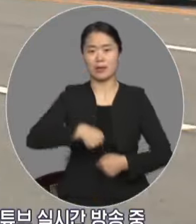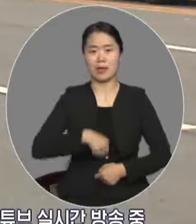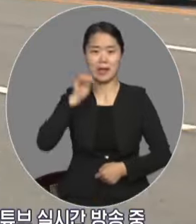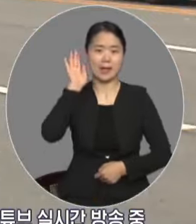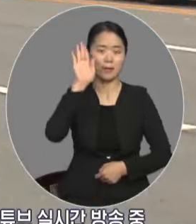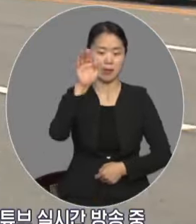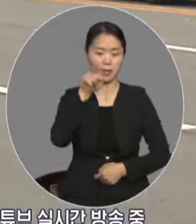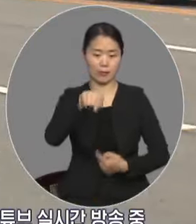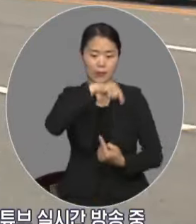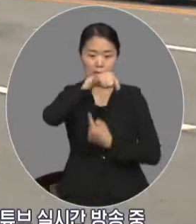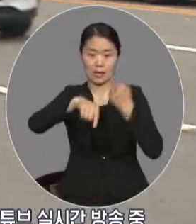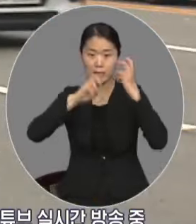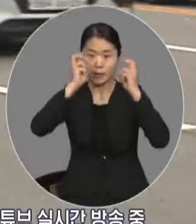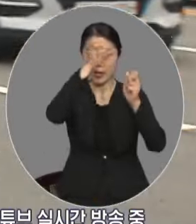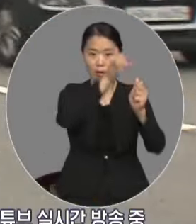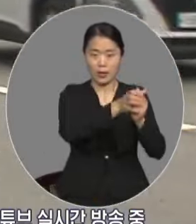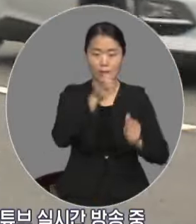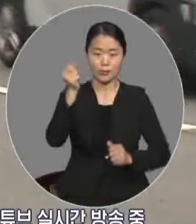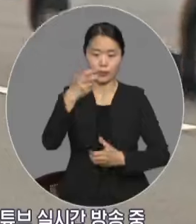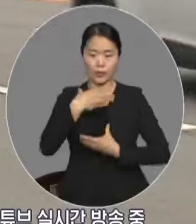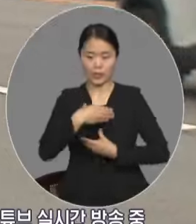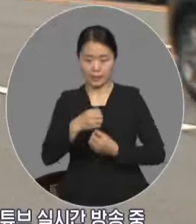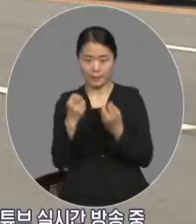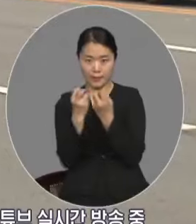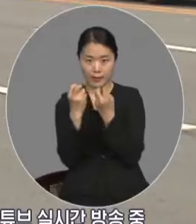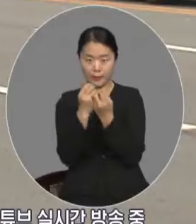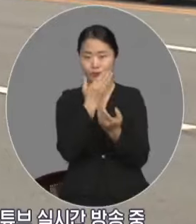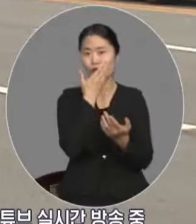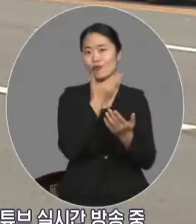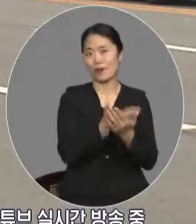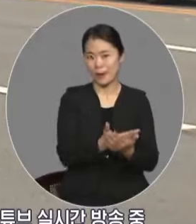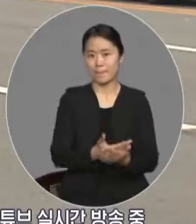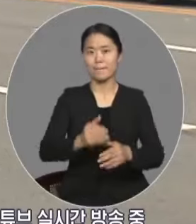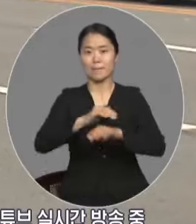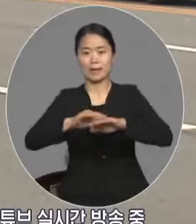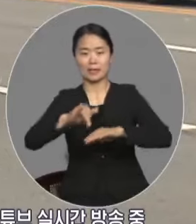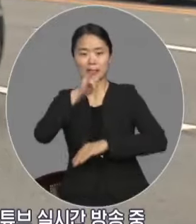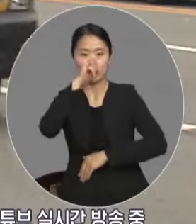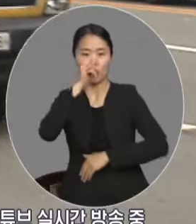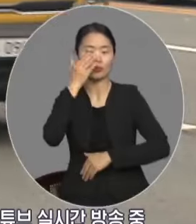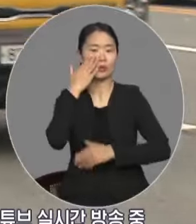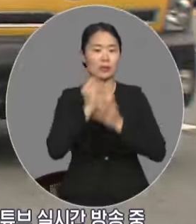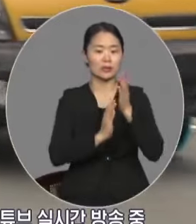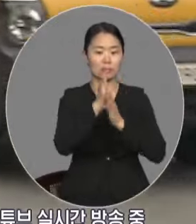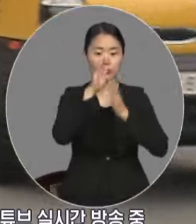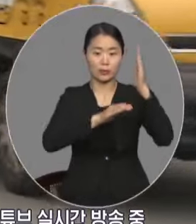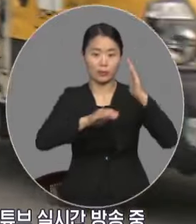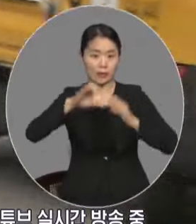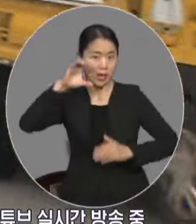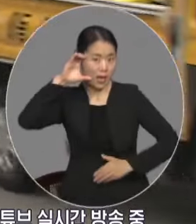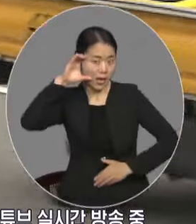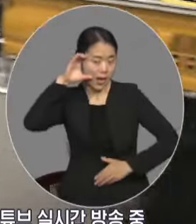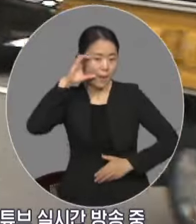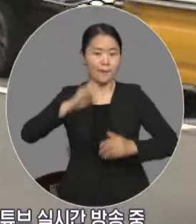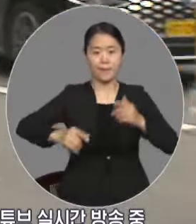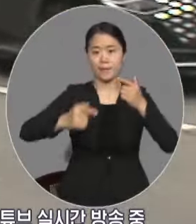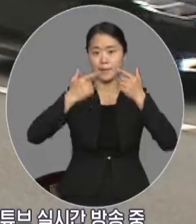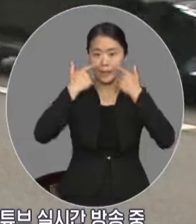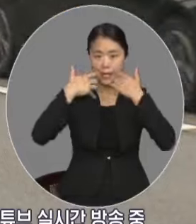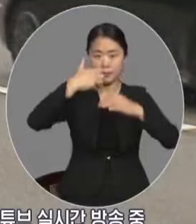주체 선정과 안전대책 수립 등 중요한 과제들이 남아있는 가운데 울산시는 공청회 이후 수정한 최종안으로